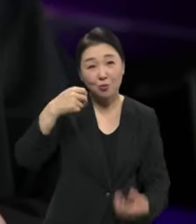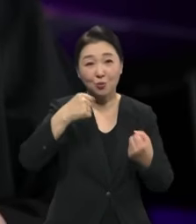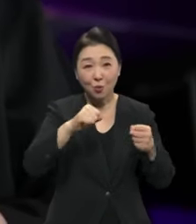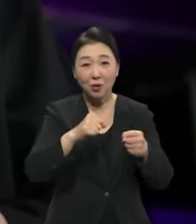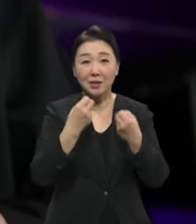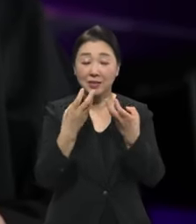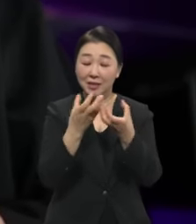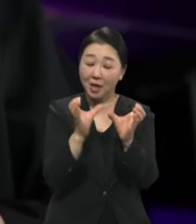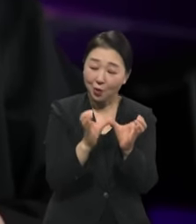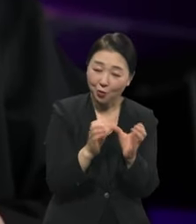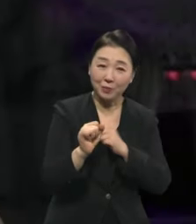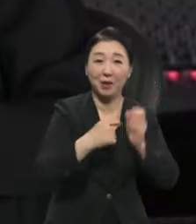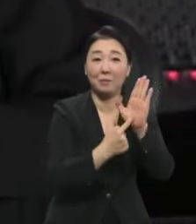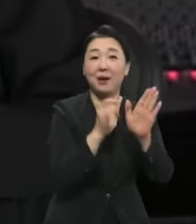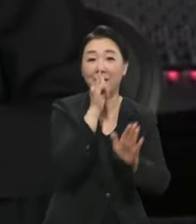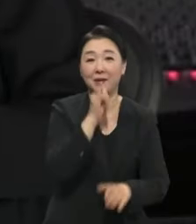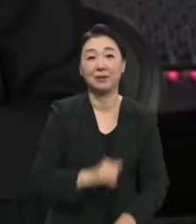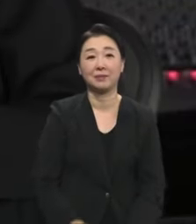데뷔도 예정돼 있다고 밝혔습니다.